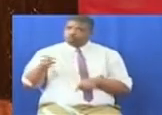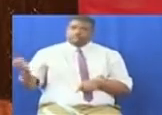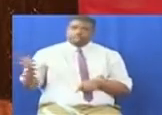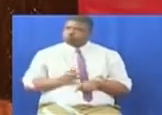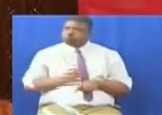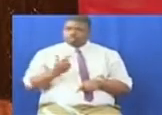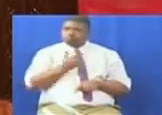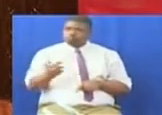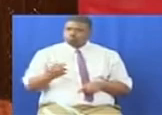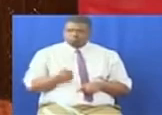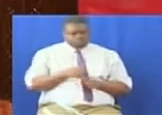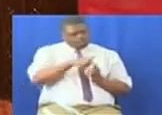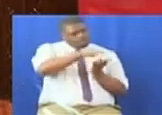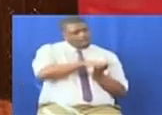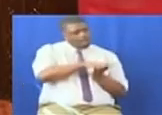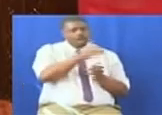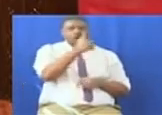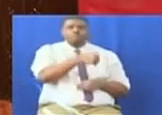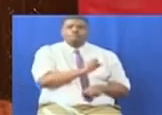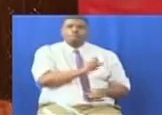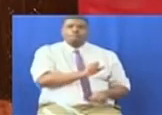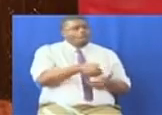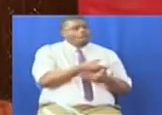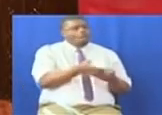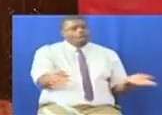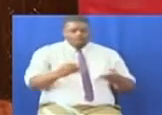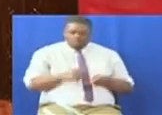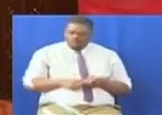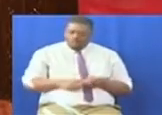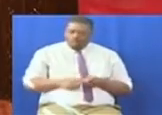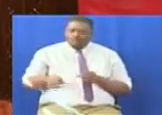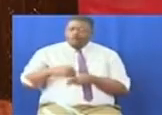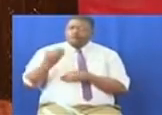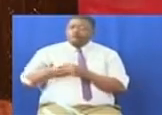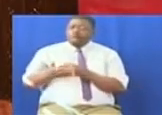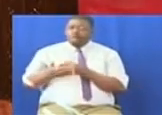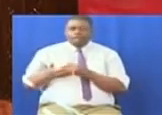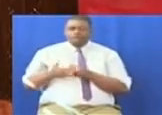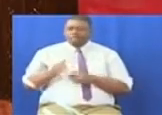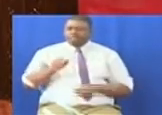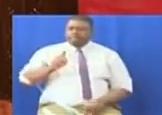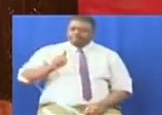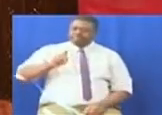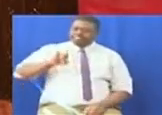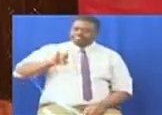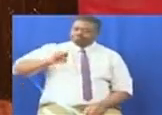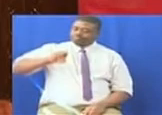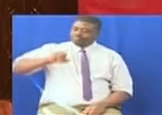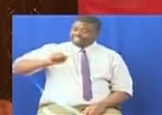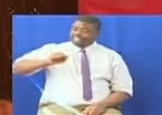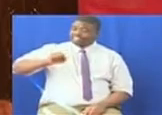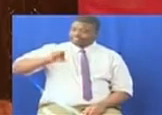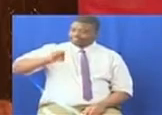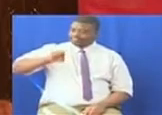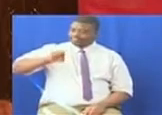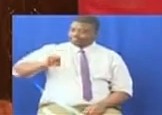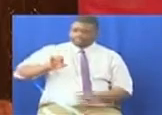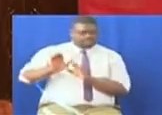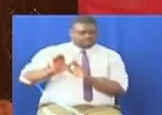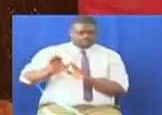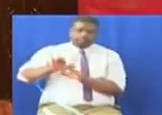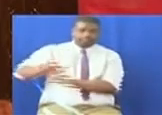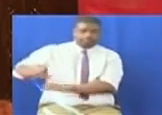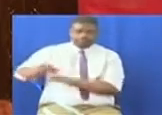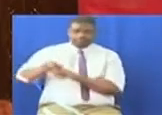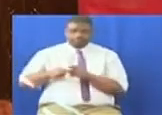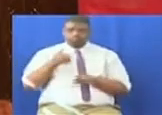kwenda. Tusilipize visasi. Tuendelee kuweka uongozi, diplomasia iwepo ili watu wetu na Mungu aendelee kutukinga, kwa